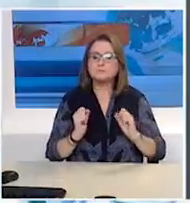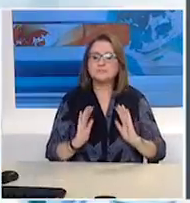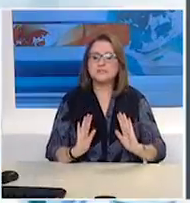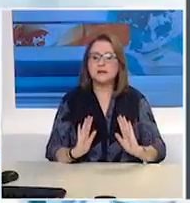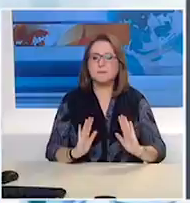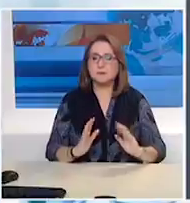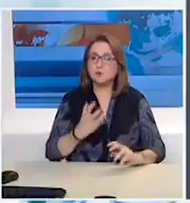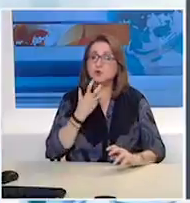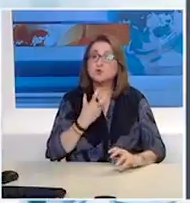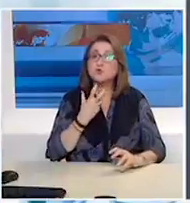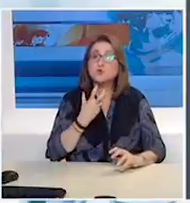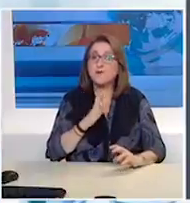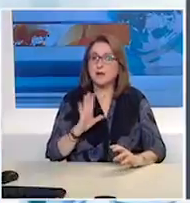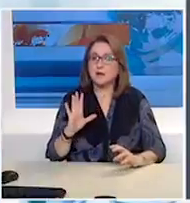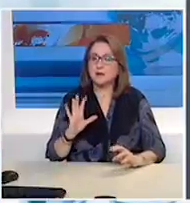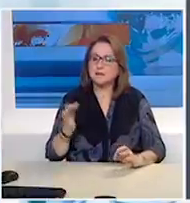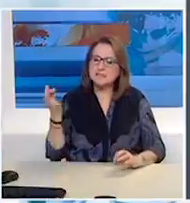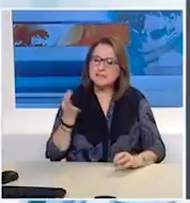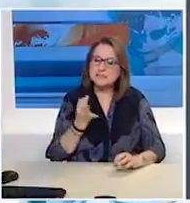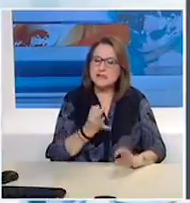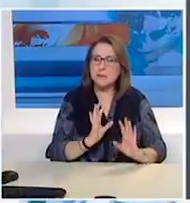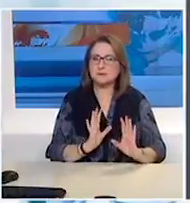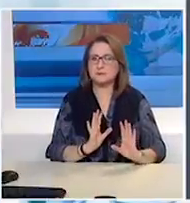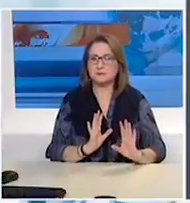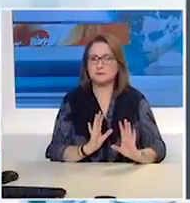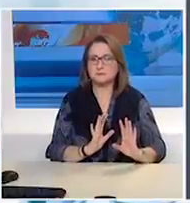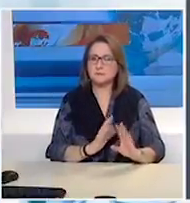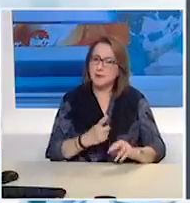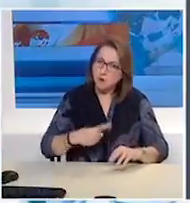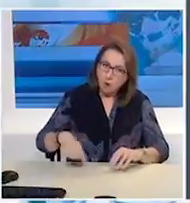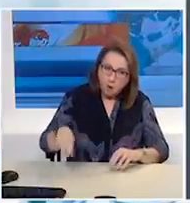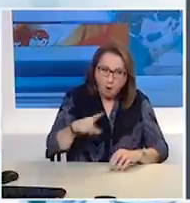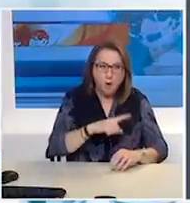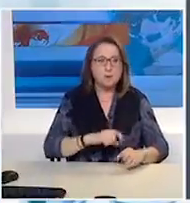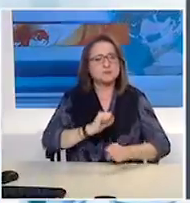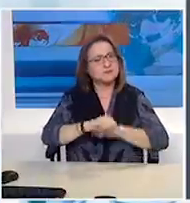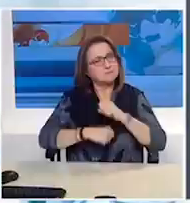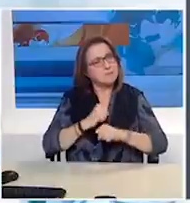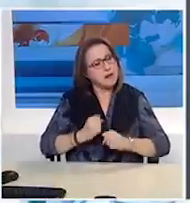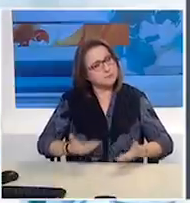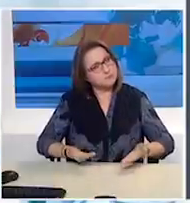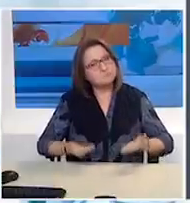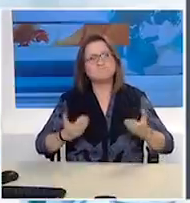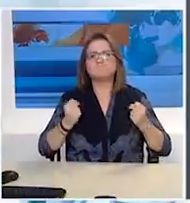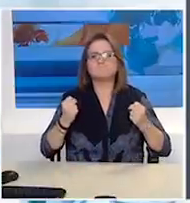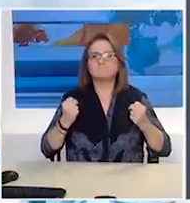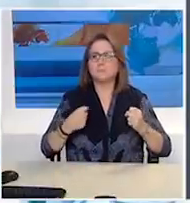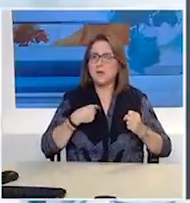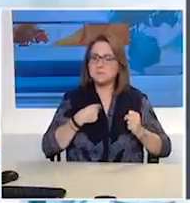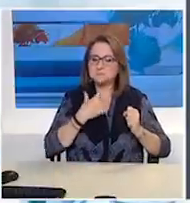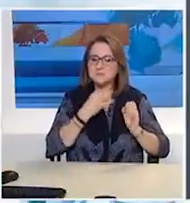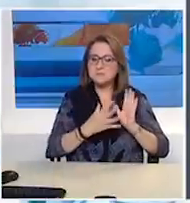σοβαροί, να δείξουμε συνέπεια, να βοηθήσουμε όλοι μαζί να ορθοποδήσουμε, να δώσουμε το καλύτερο παράδειγμα στα παιδιά